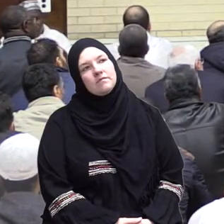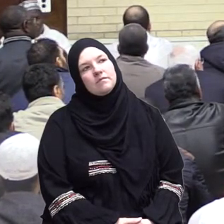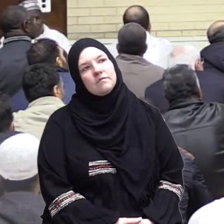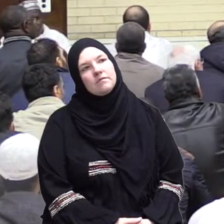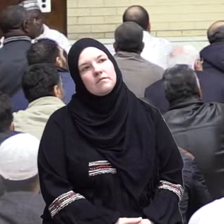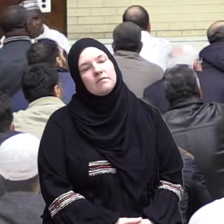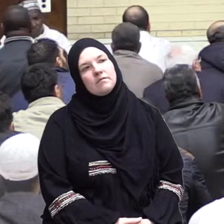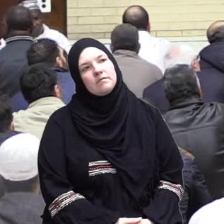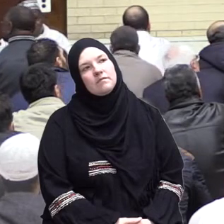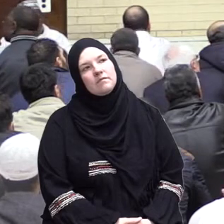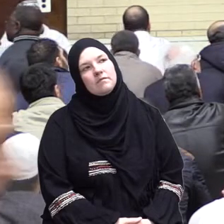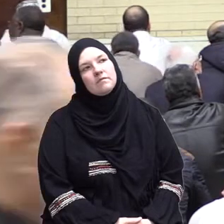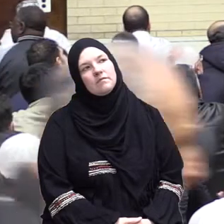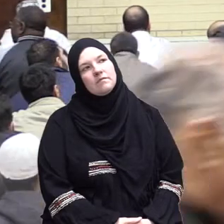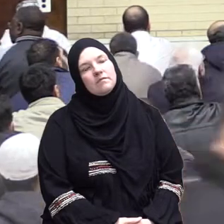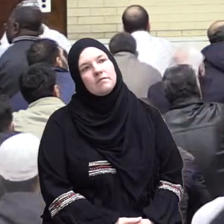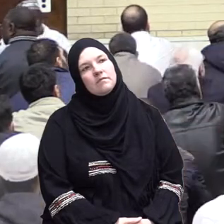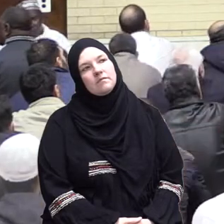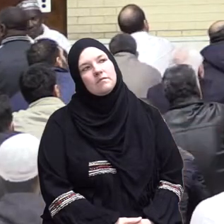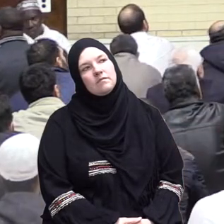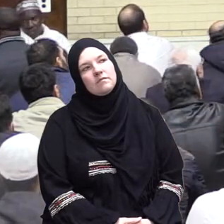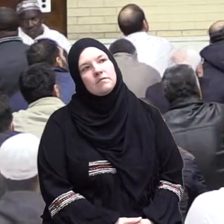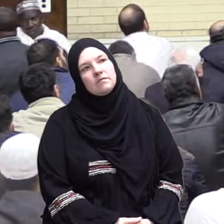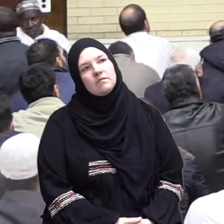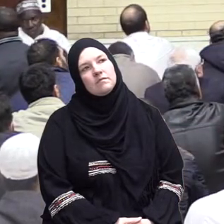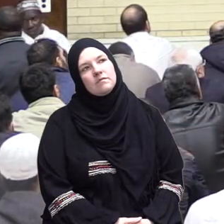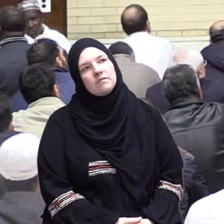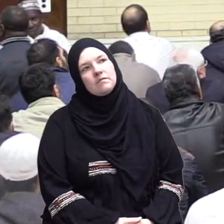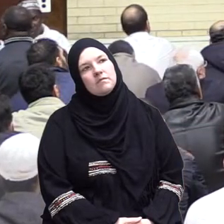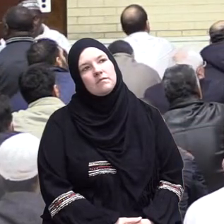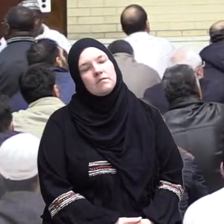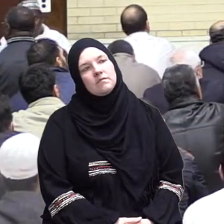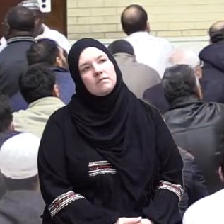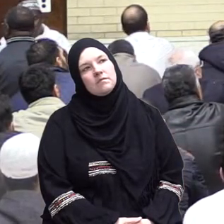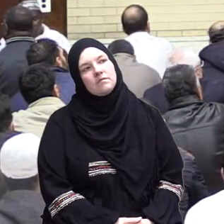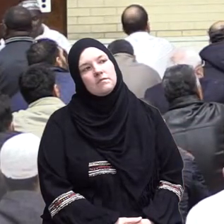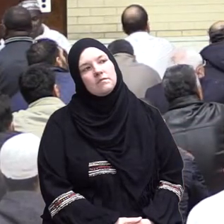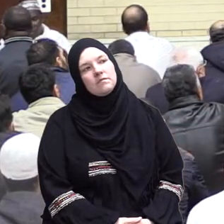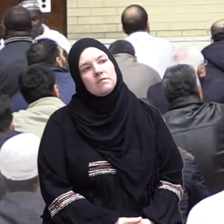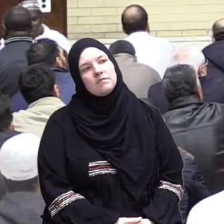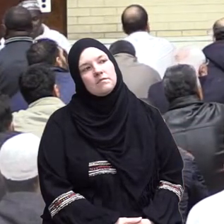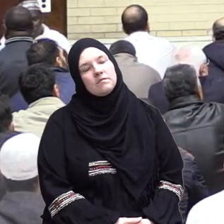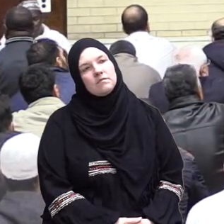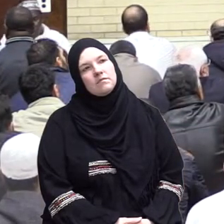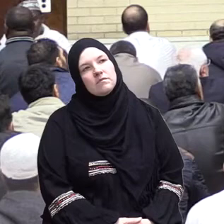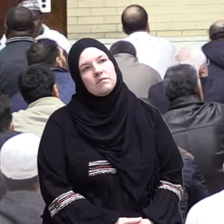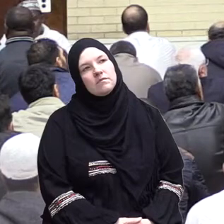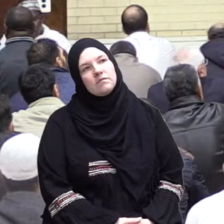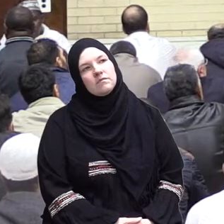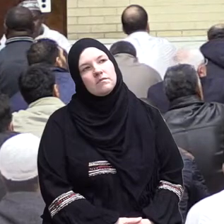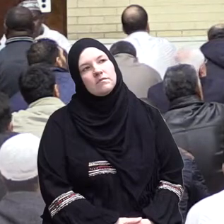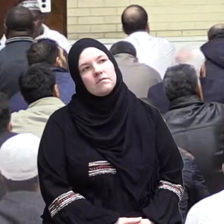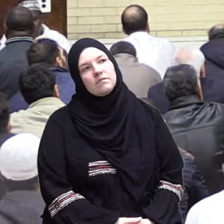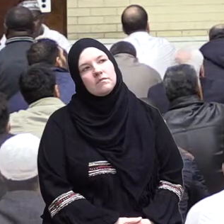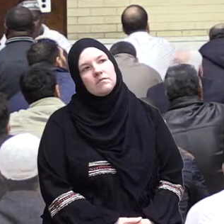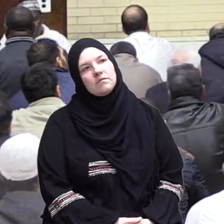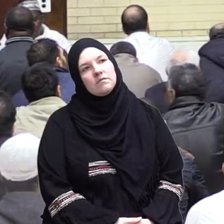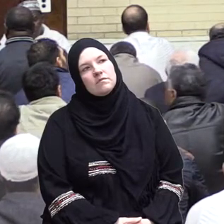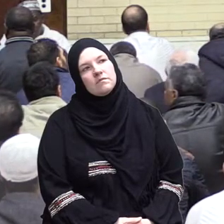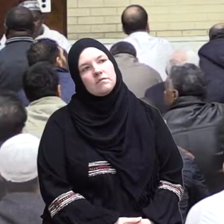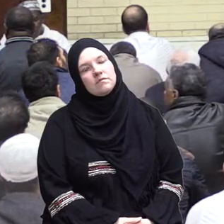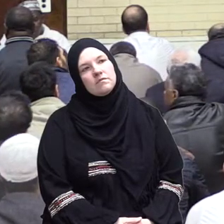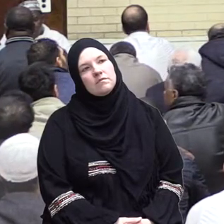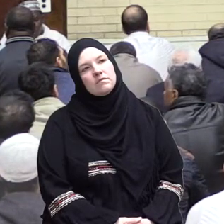عن قومه ورسولا عن أمته اللهم أحينا على سنته وأمتنا على ملته واحشرنا